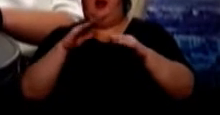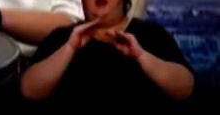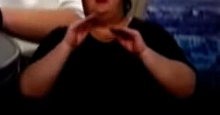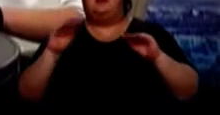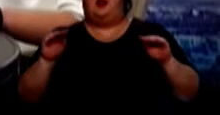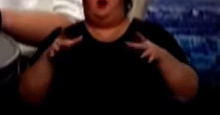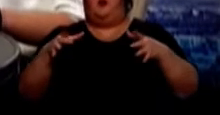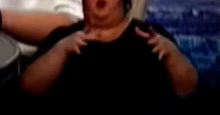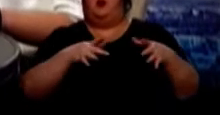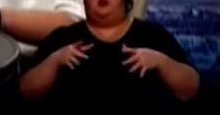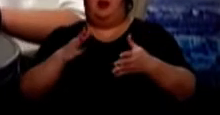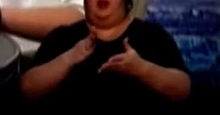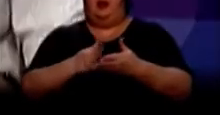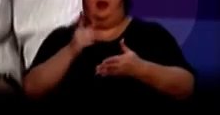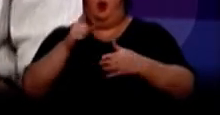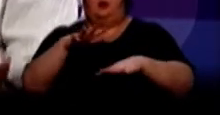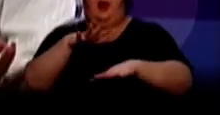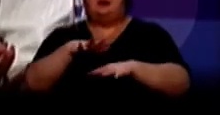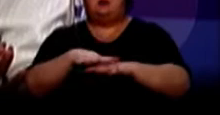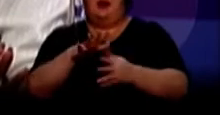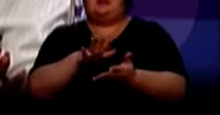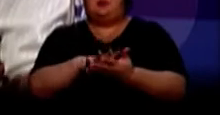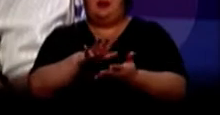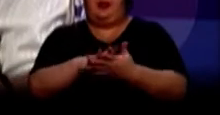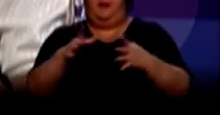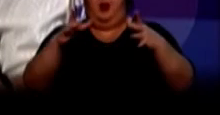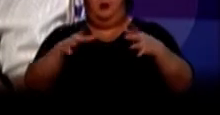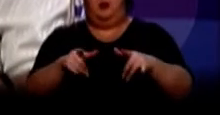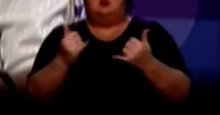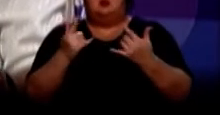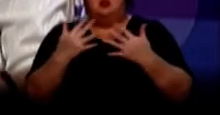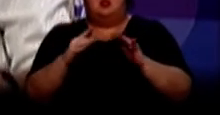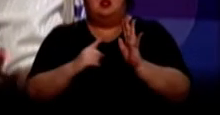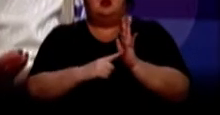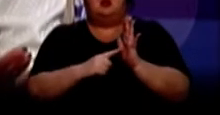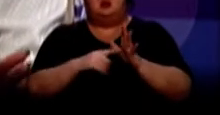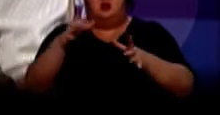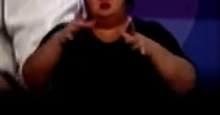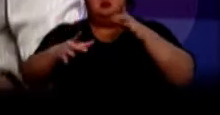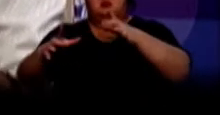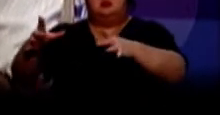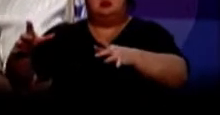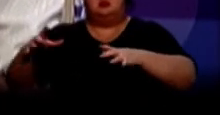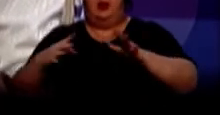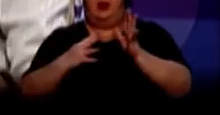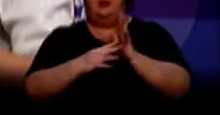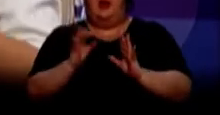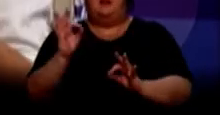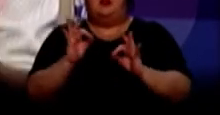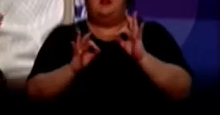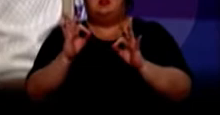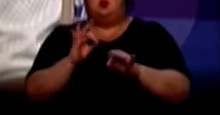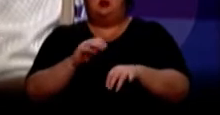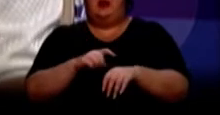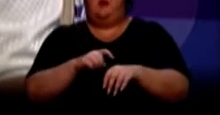одна тихоокеанська сміттєва пляма, зараз їх уже 6, і всього 9% пластику за весь